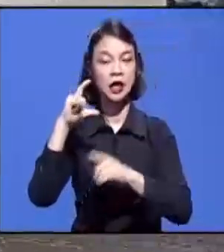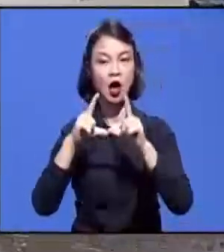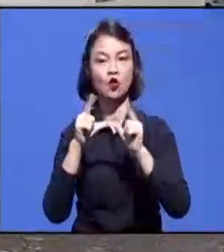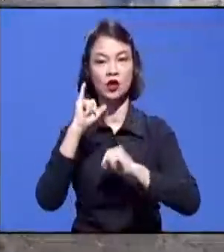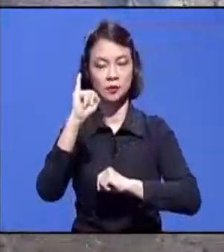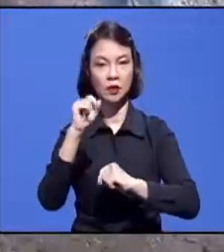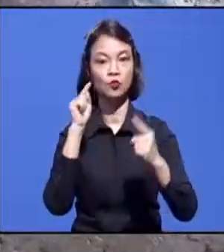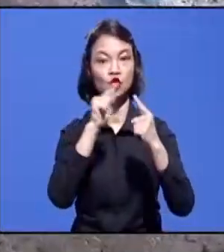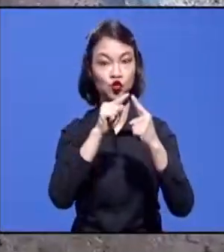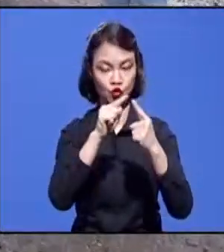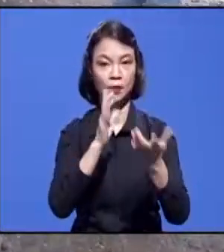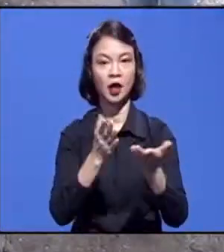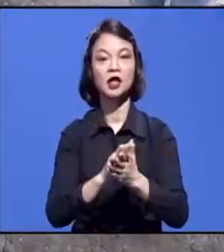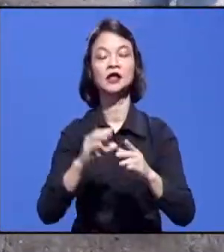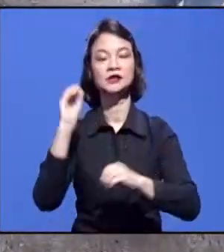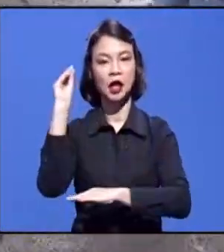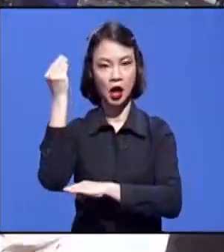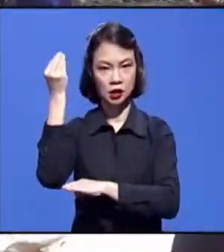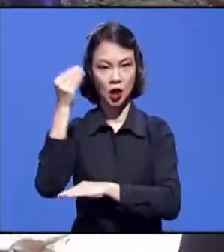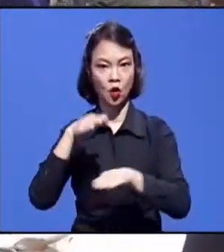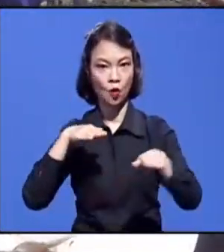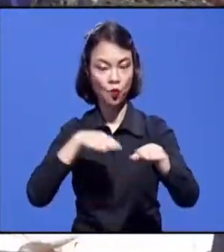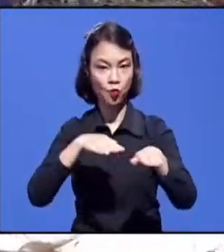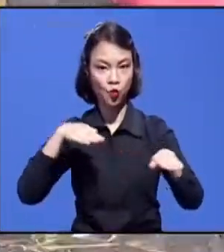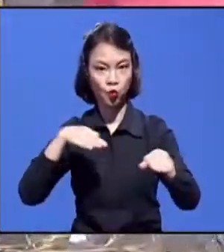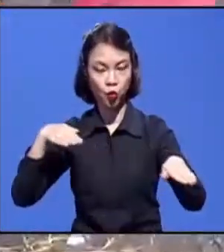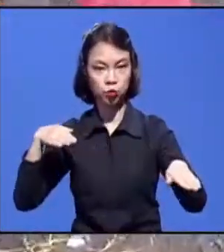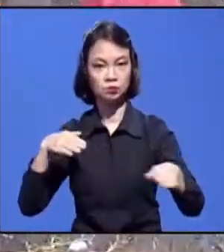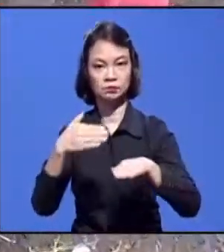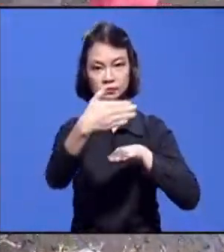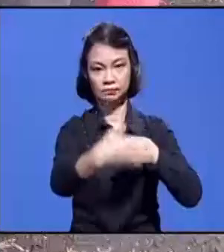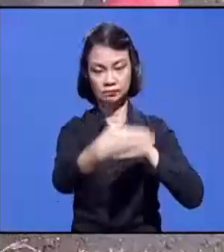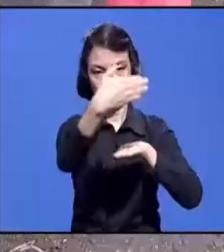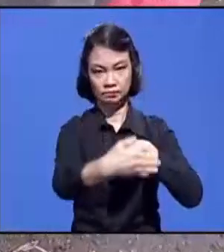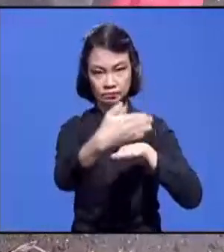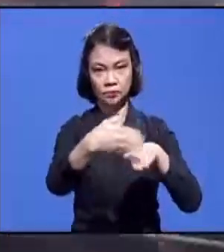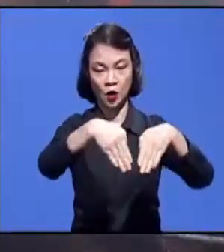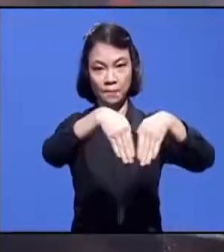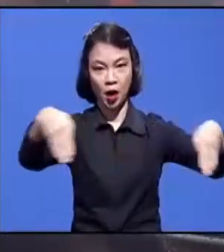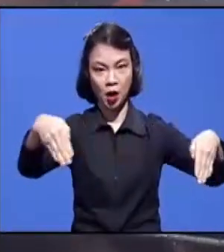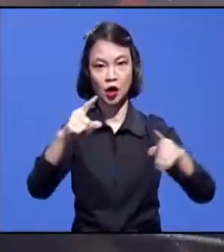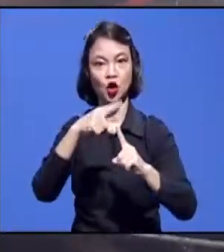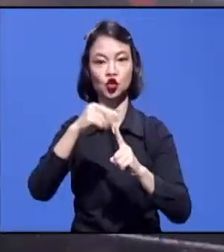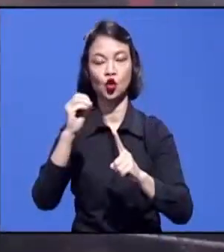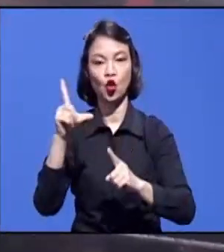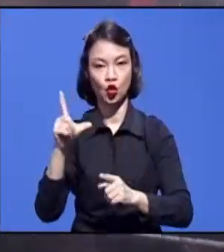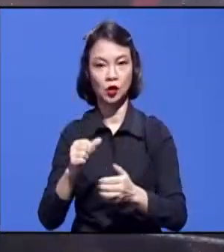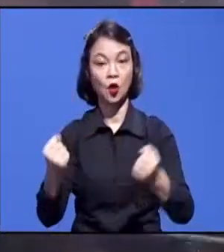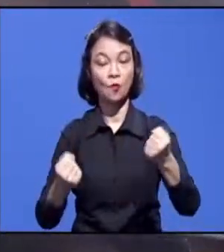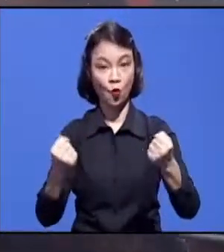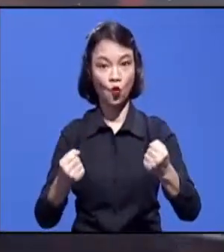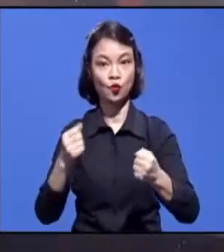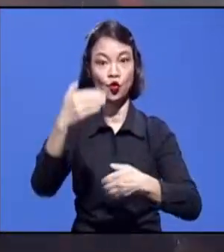Korban kemudian menabrak mobil pickup dan kendaraan lain sebelum menghantam pagar pembatas tol. Mobil yang paling depan pick